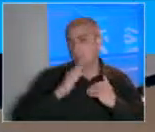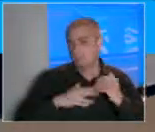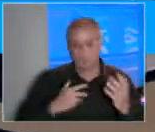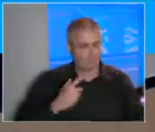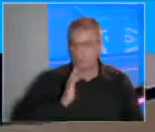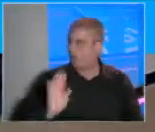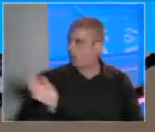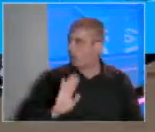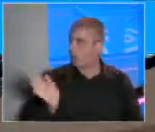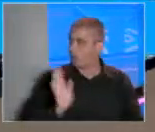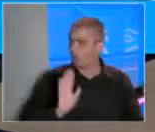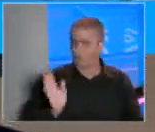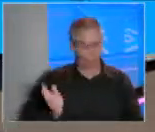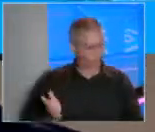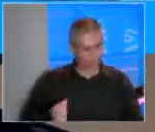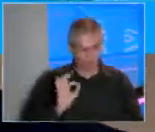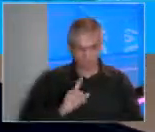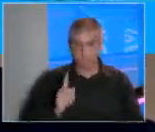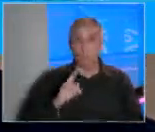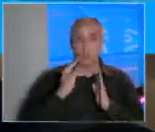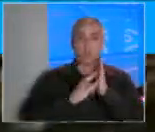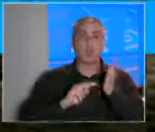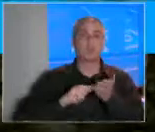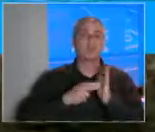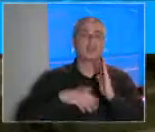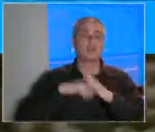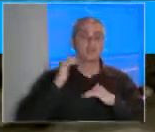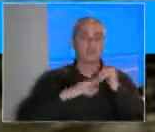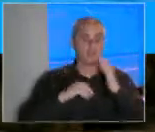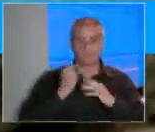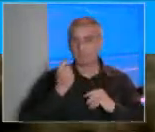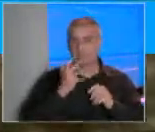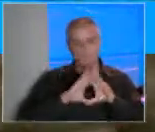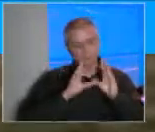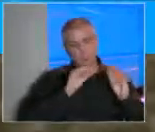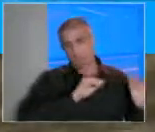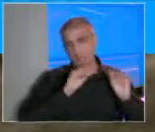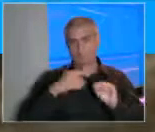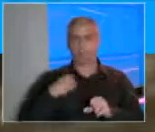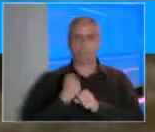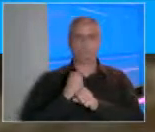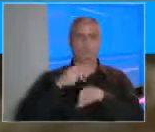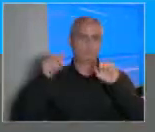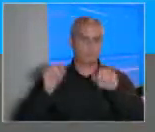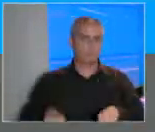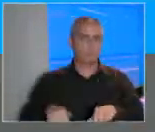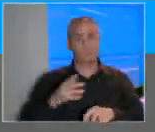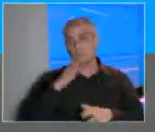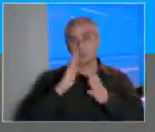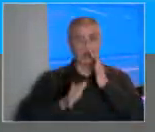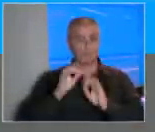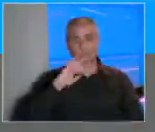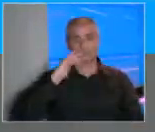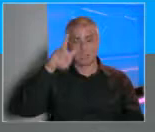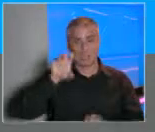נאמר. לא, ממש לא. חוק התכנון והבנייה, כמעט בשלמותו אנחנו מפעילים אותו פה. אם תלך לבית המשפט